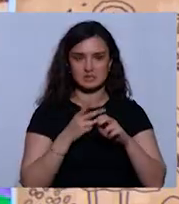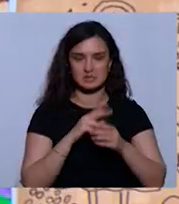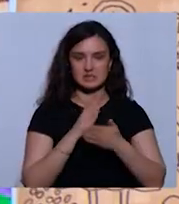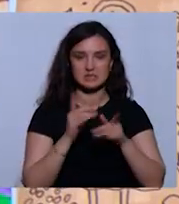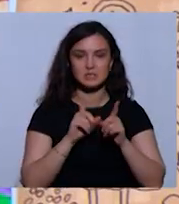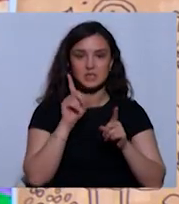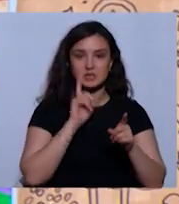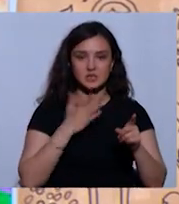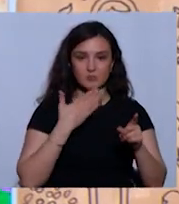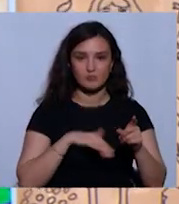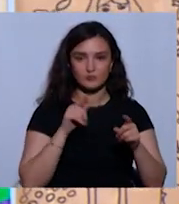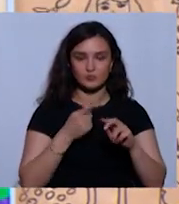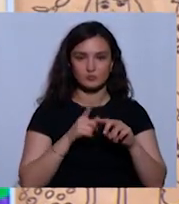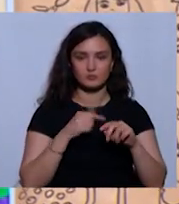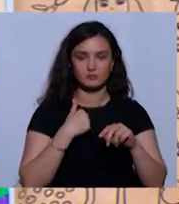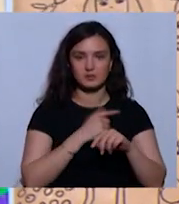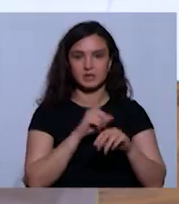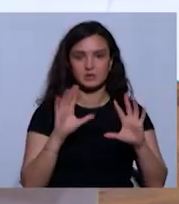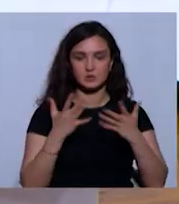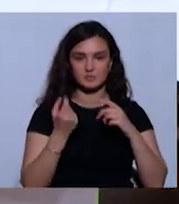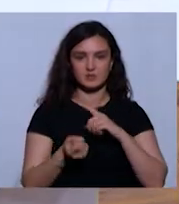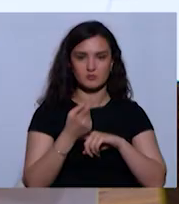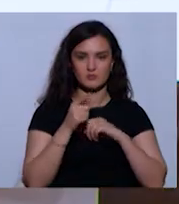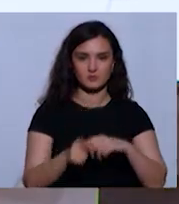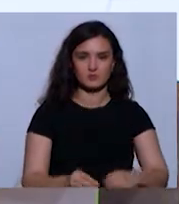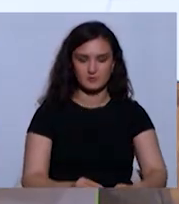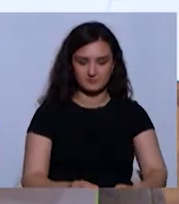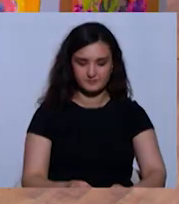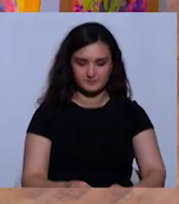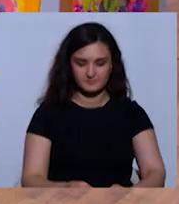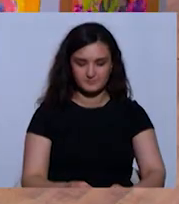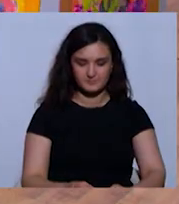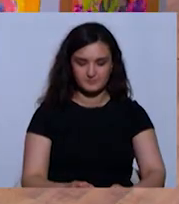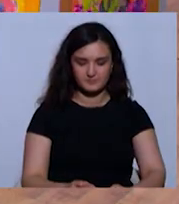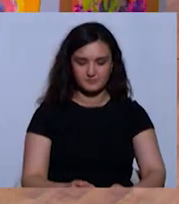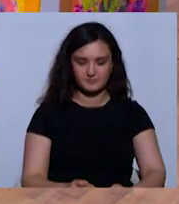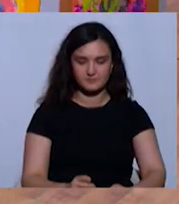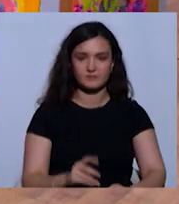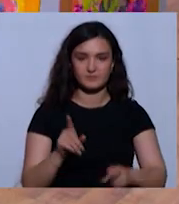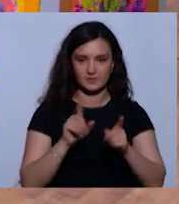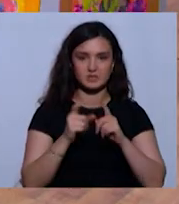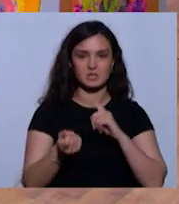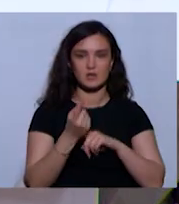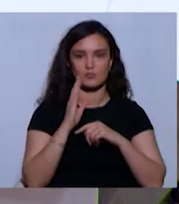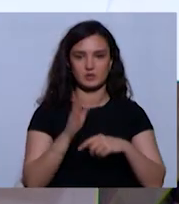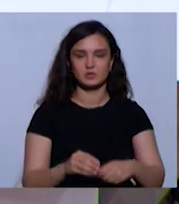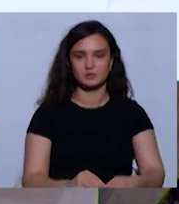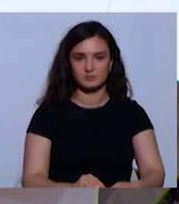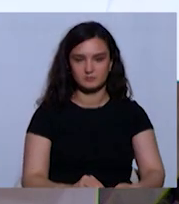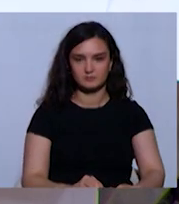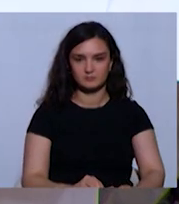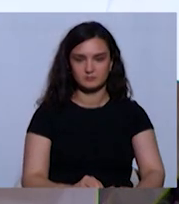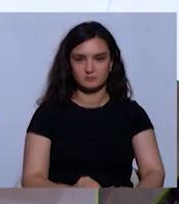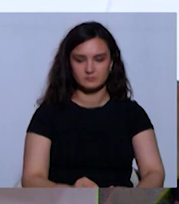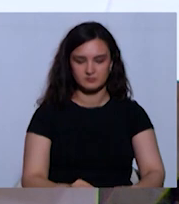ესე რისით სასიამოვნო. ახლა მე რაღაცა უცბად აღმოვაჩენ. აი თქვენც ესე აღმოაჩენთ,